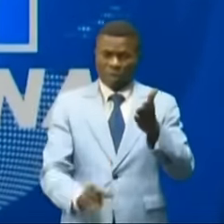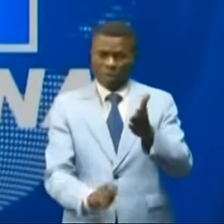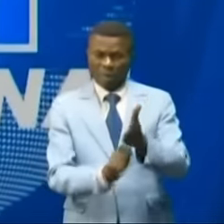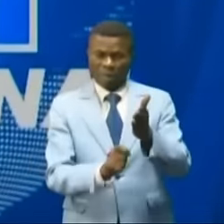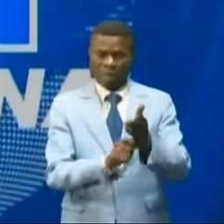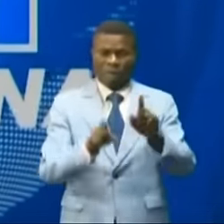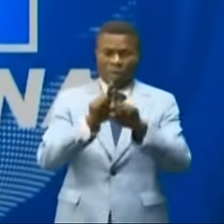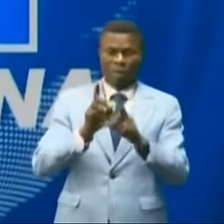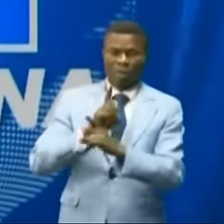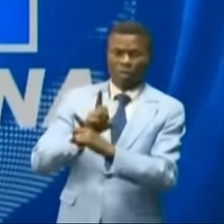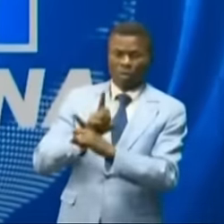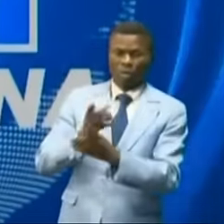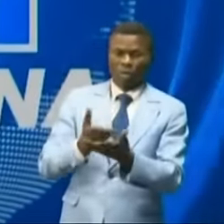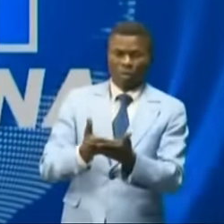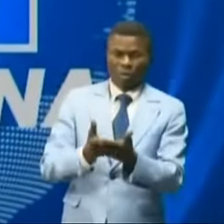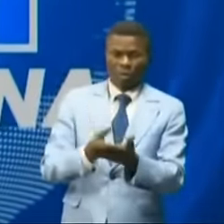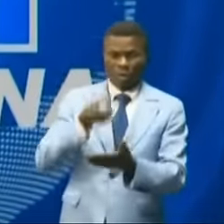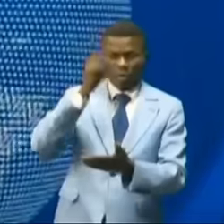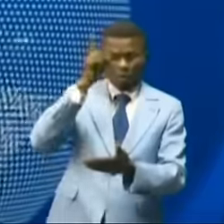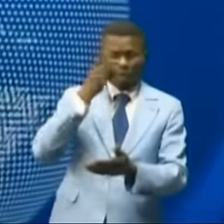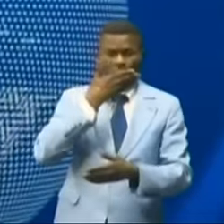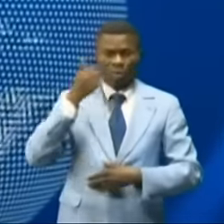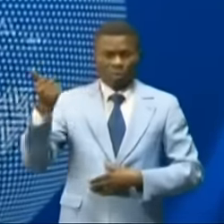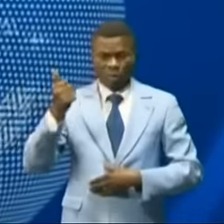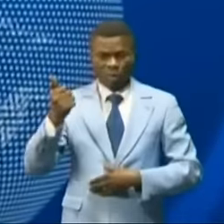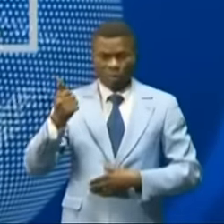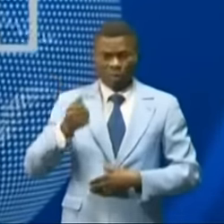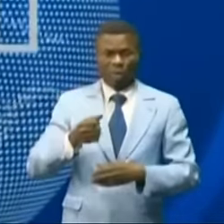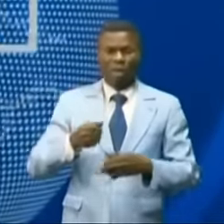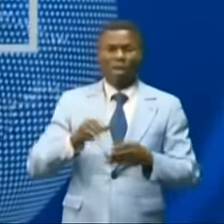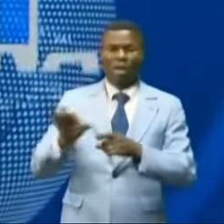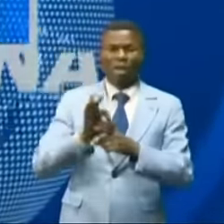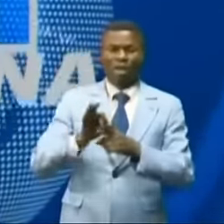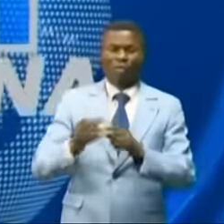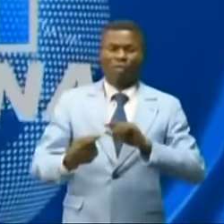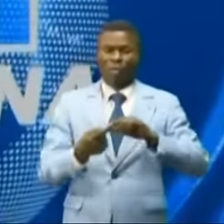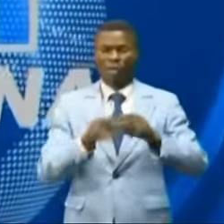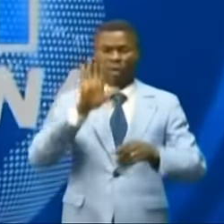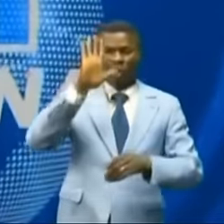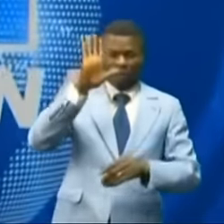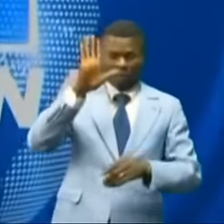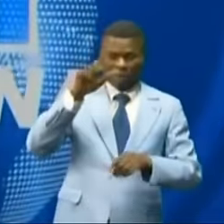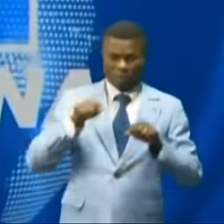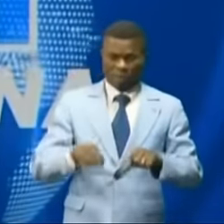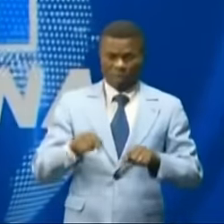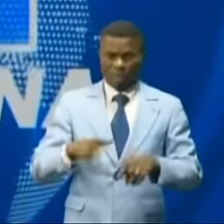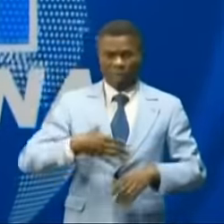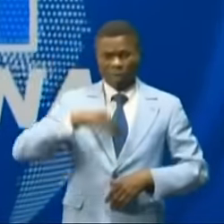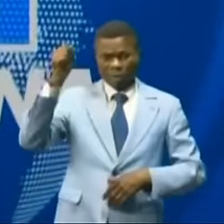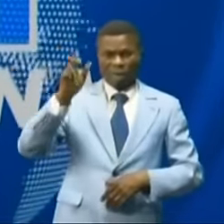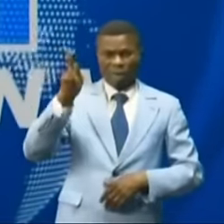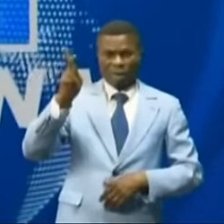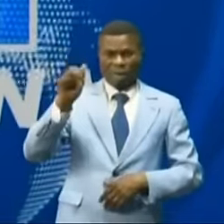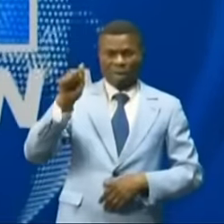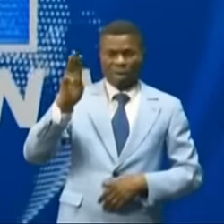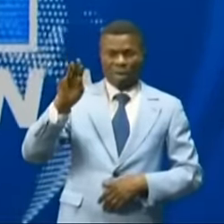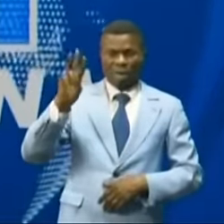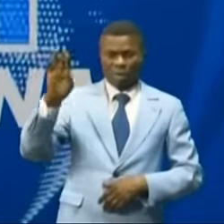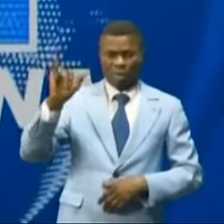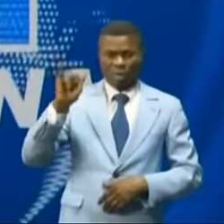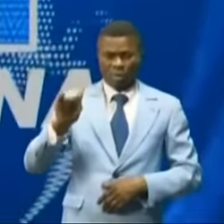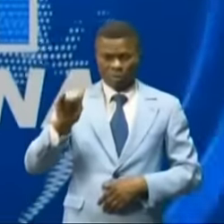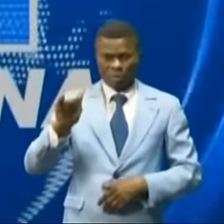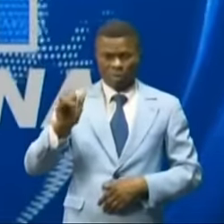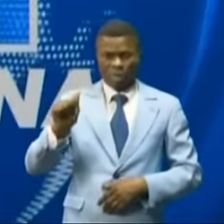et de défense, l'un des meilleurs de la session spéciale 5 en nommant Monsieur Kabuya Mulumba Alex, en